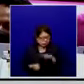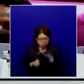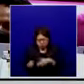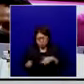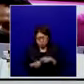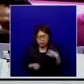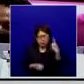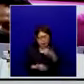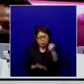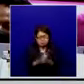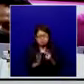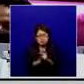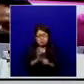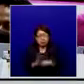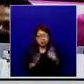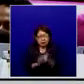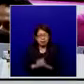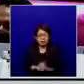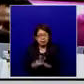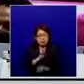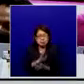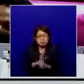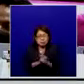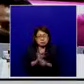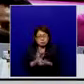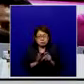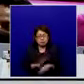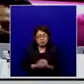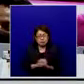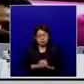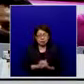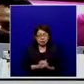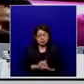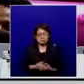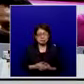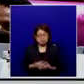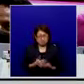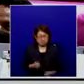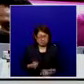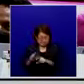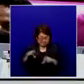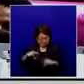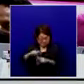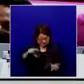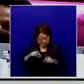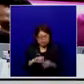าเนี่ยในติบริกรใช่ไหมเห็นไหมครับแล้วก็หากมีการวิ่งเต้น